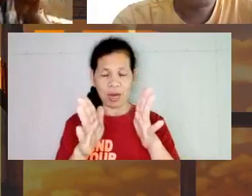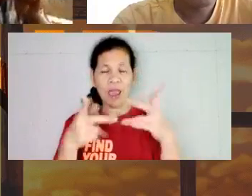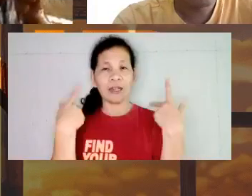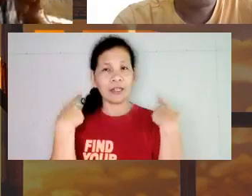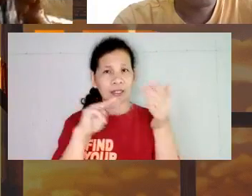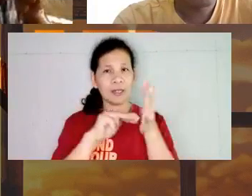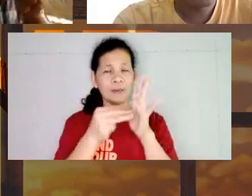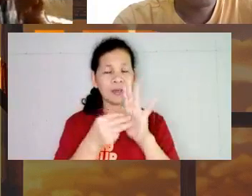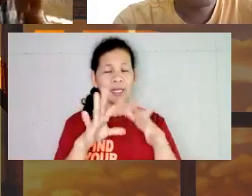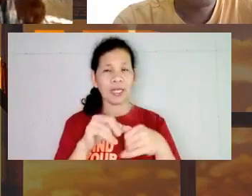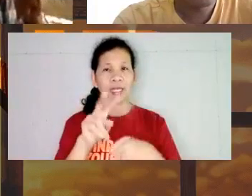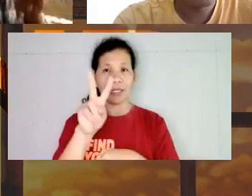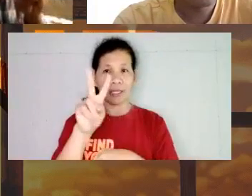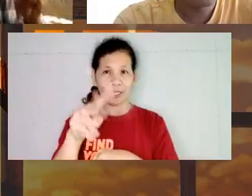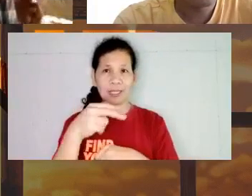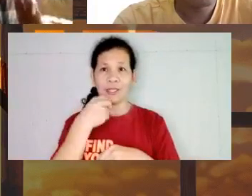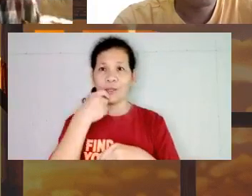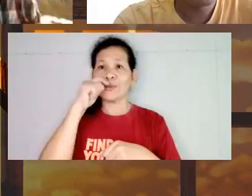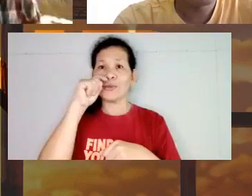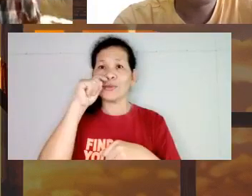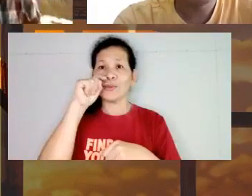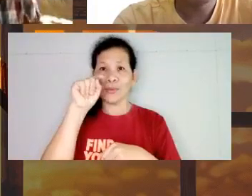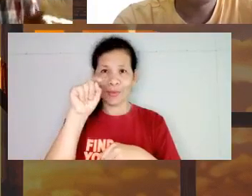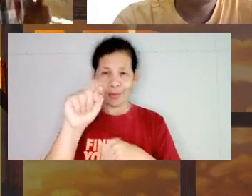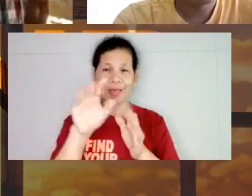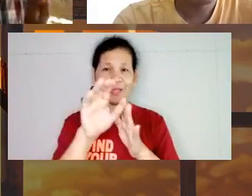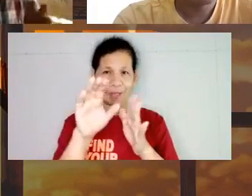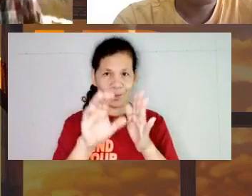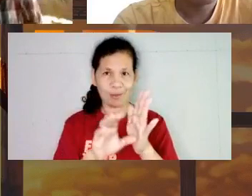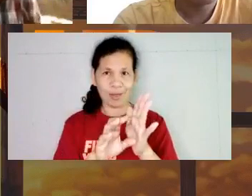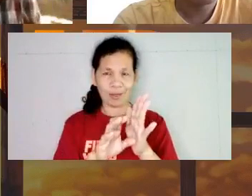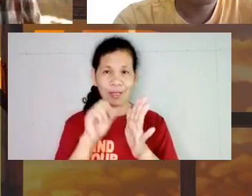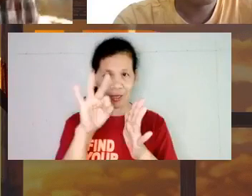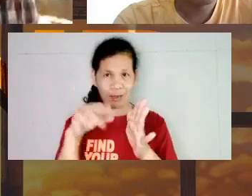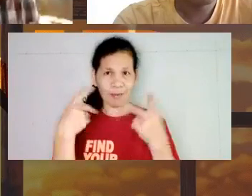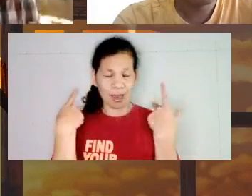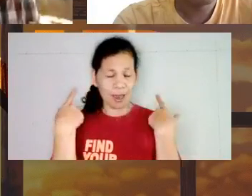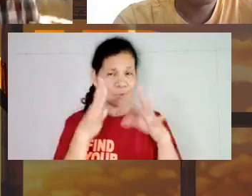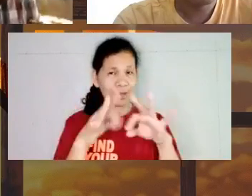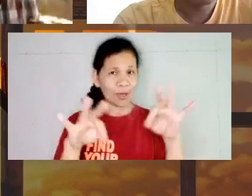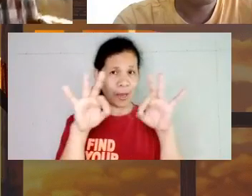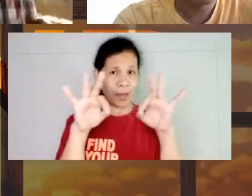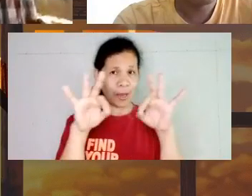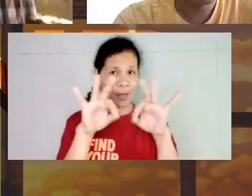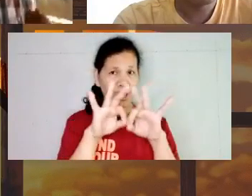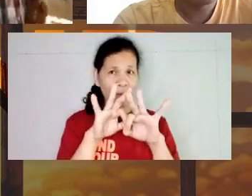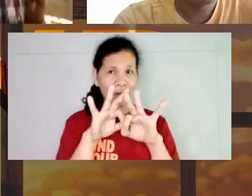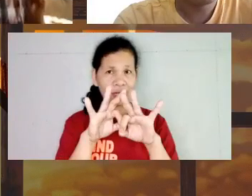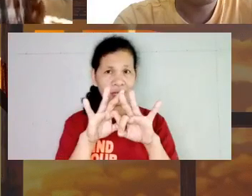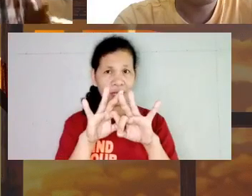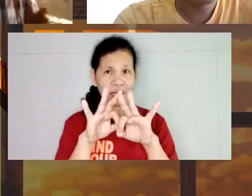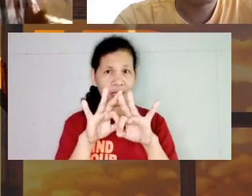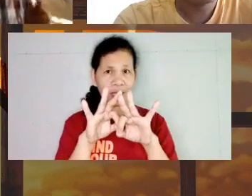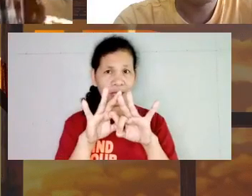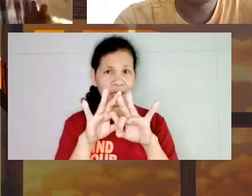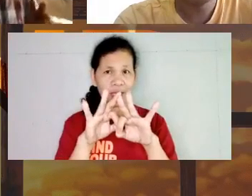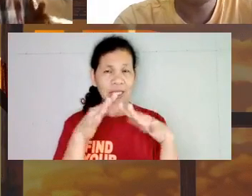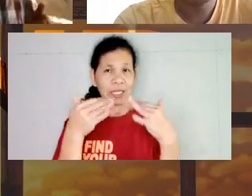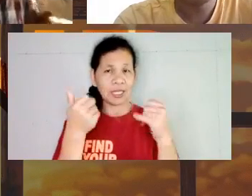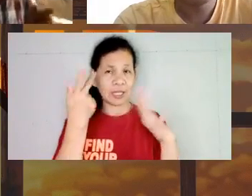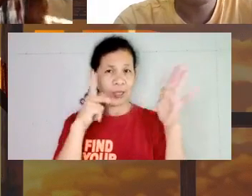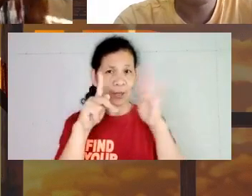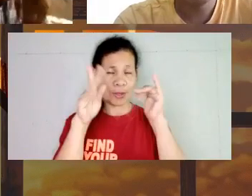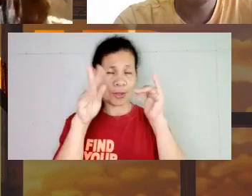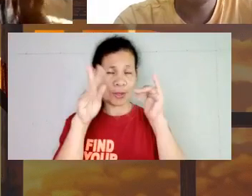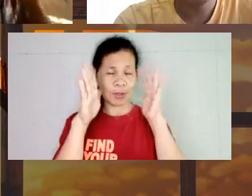commands. Kung merong kahalagahan, merong sinasabi, okay, ang mga propeta at ang